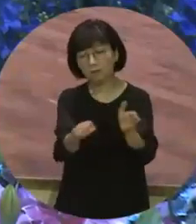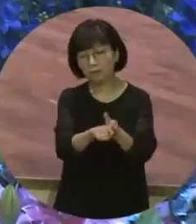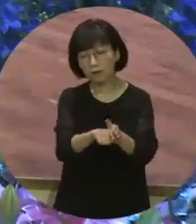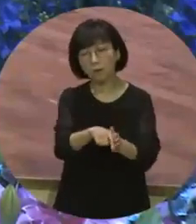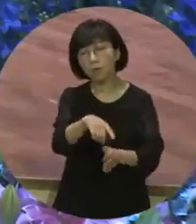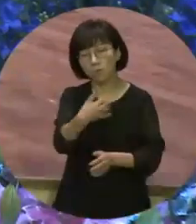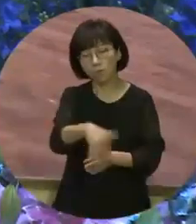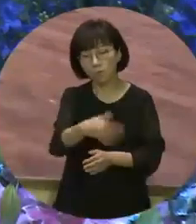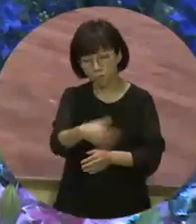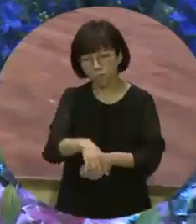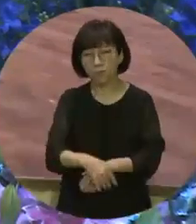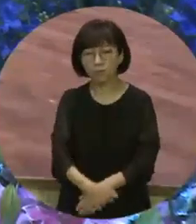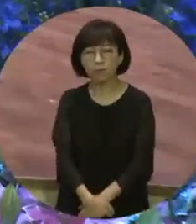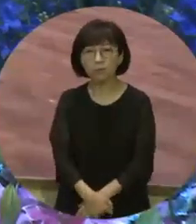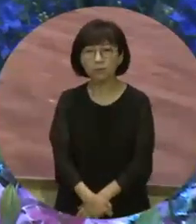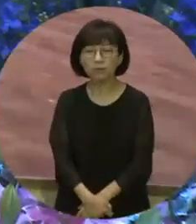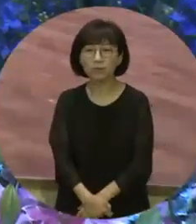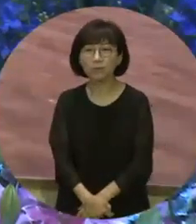참 낙관주의자구나.